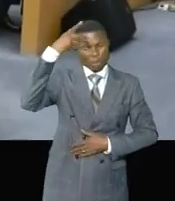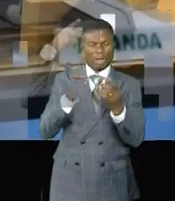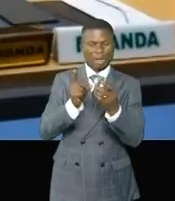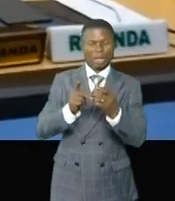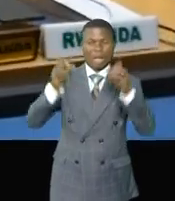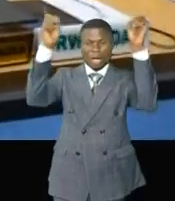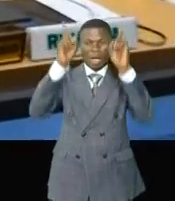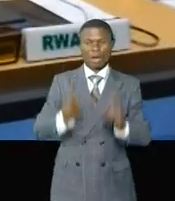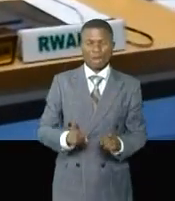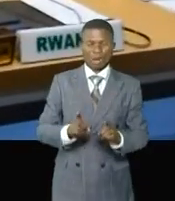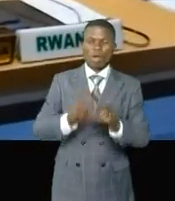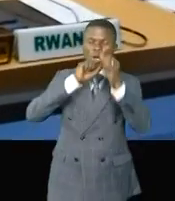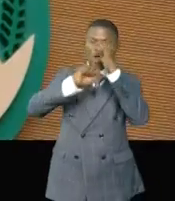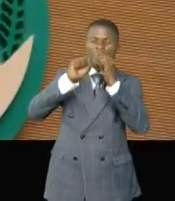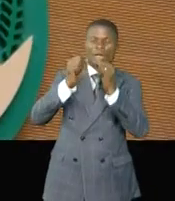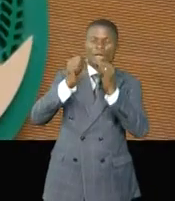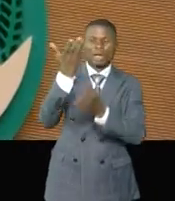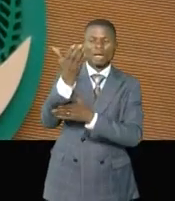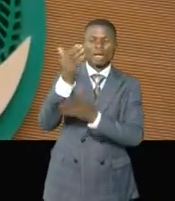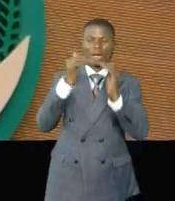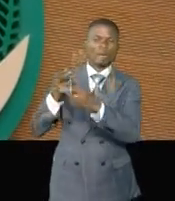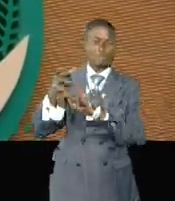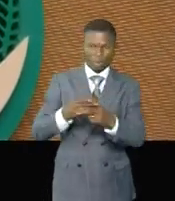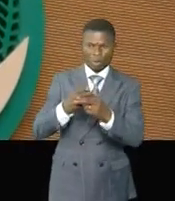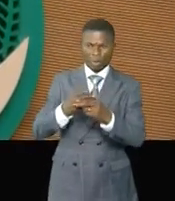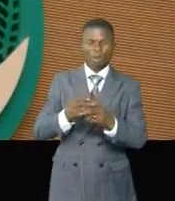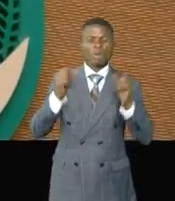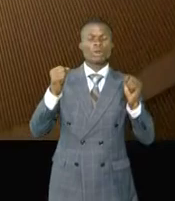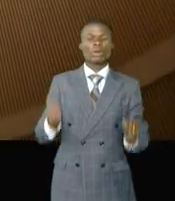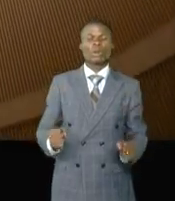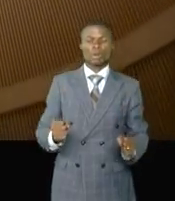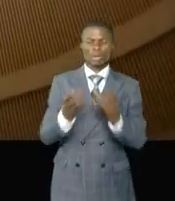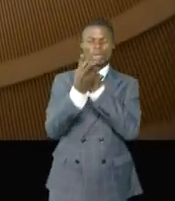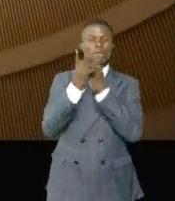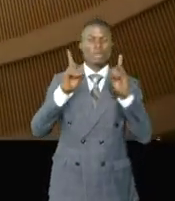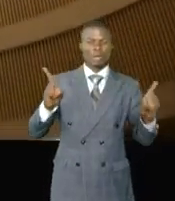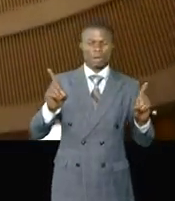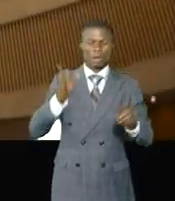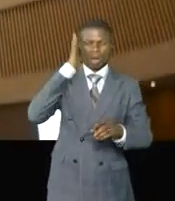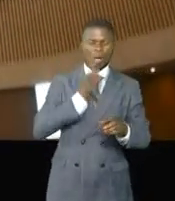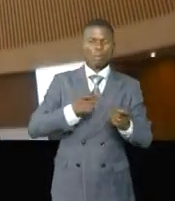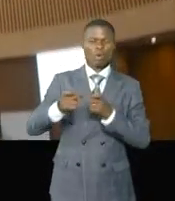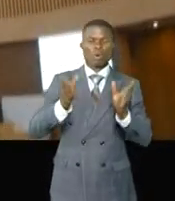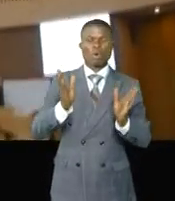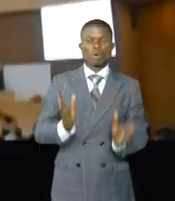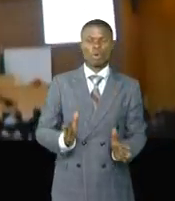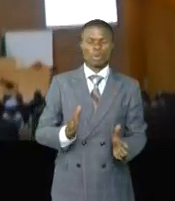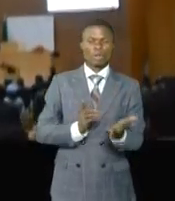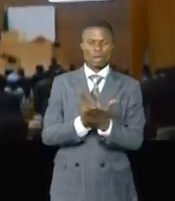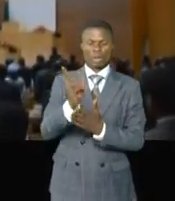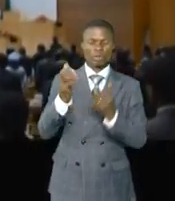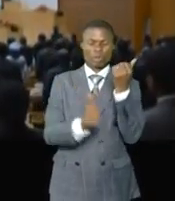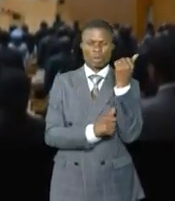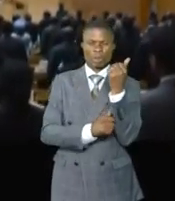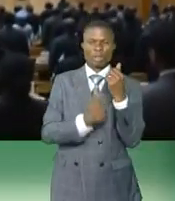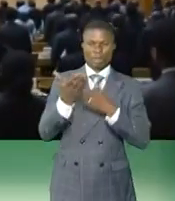continent et à promouvoir la paix, la sécurité, la stabilité, la démocratie, la bonne gouvernance et le droit de l'homme.